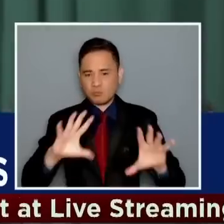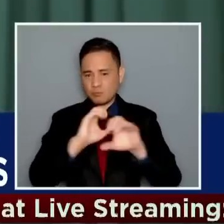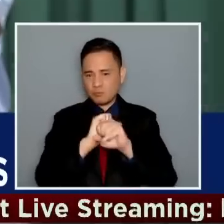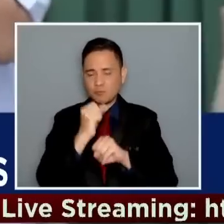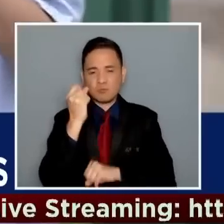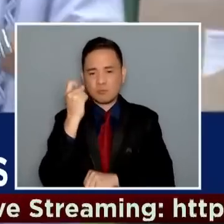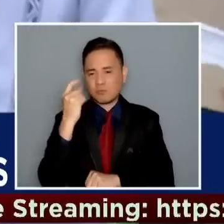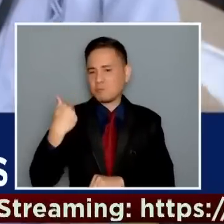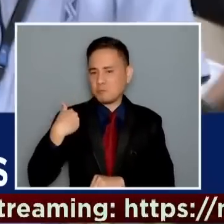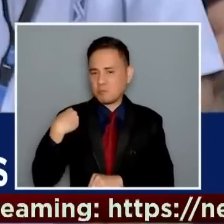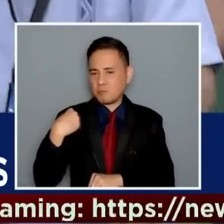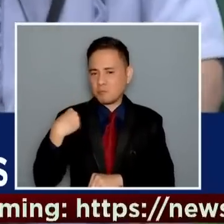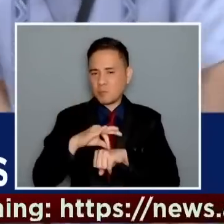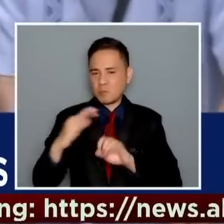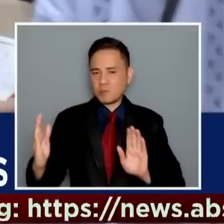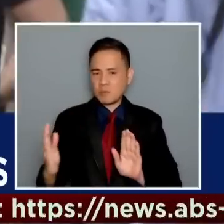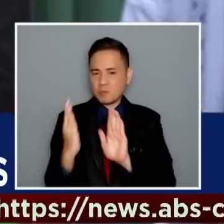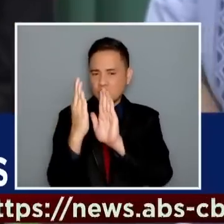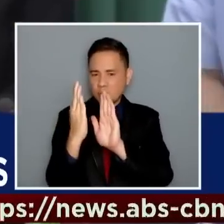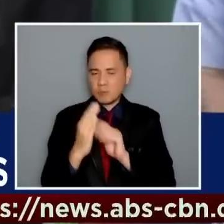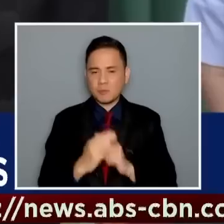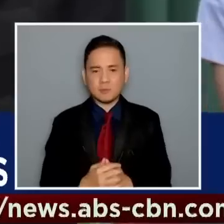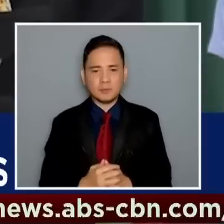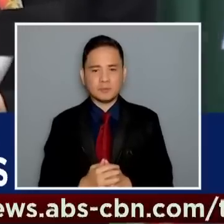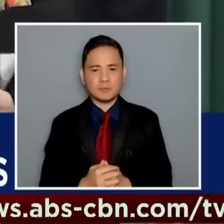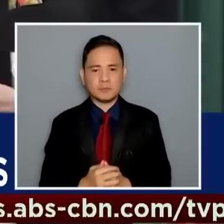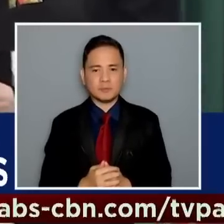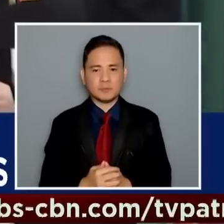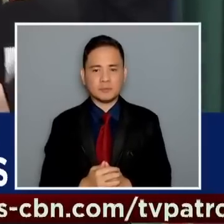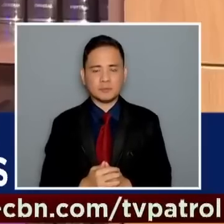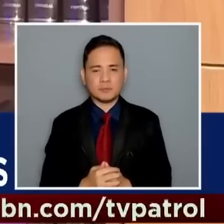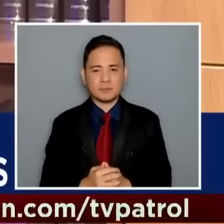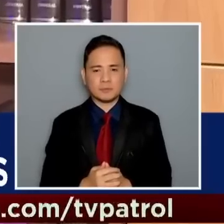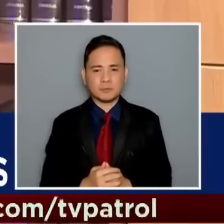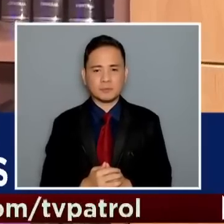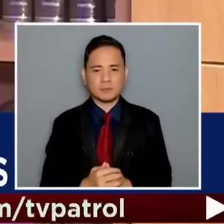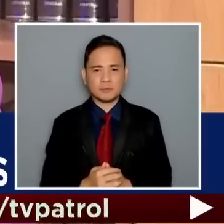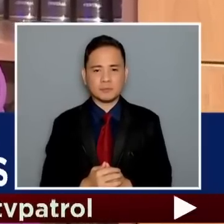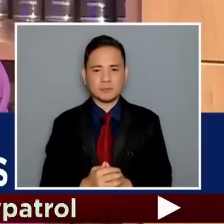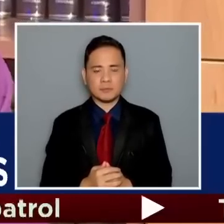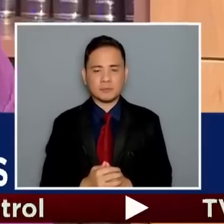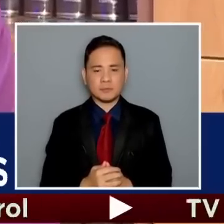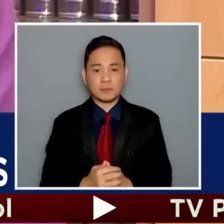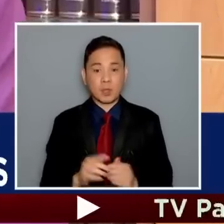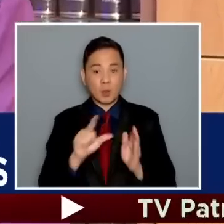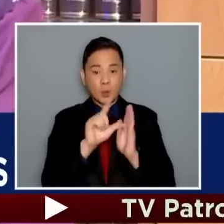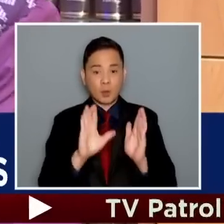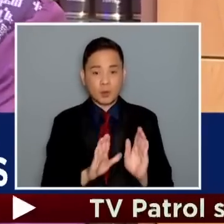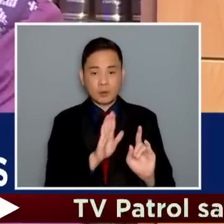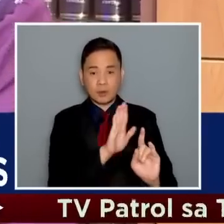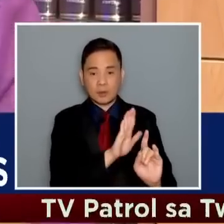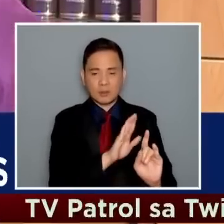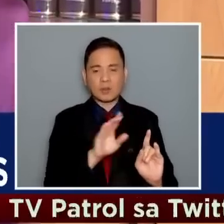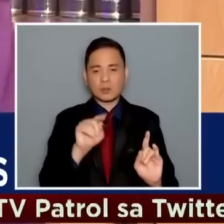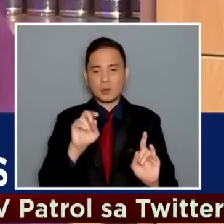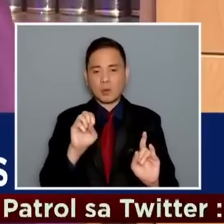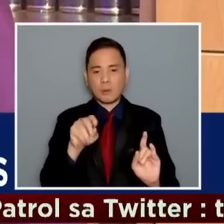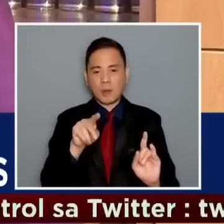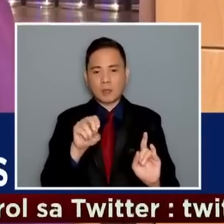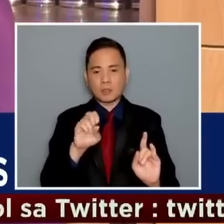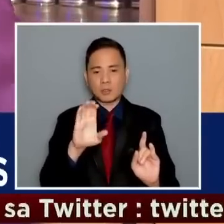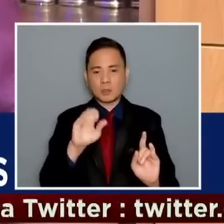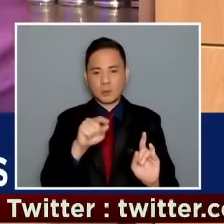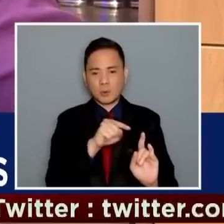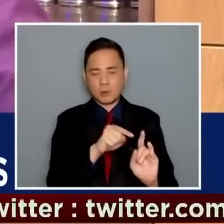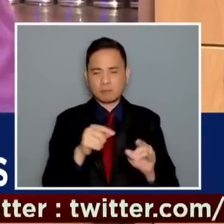si Negros Oriental 3rd District Representative Arnolfo Teves Jr. Paliwanag ni Attorney Ferdinand Topacio, may seryosong banta